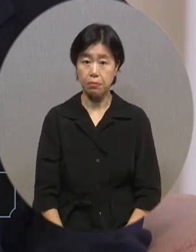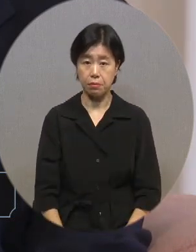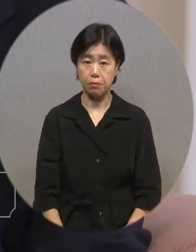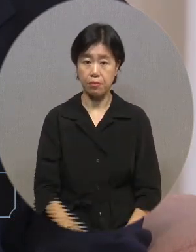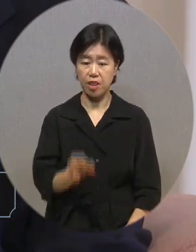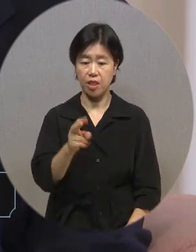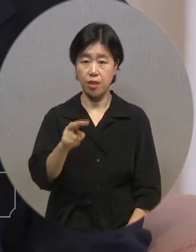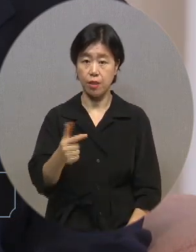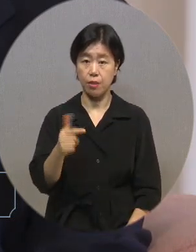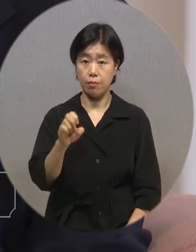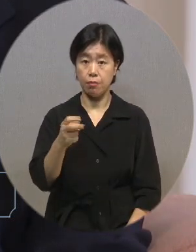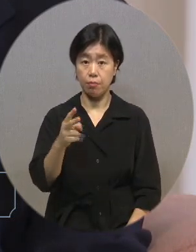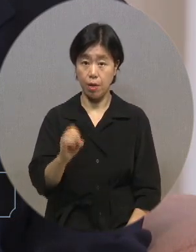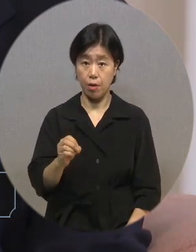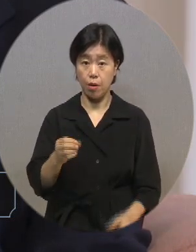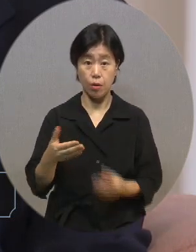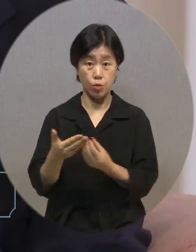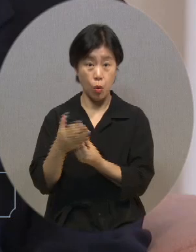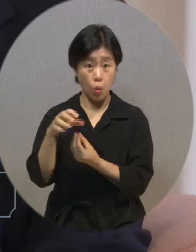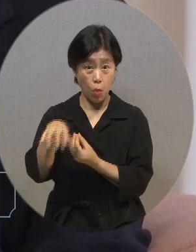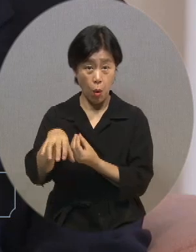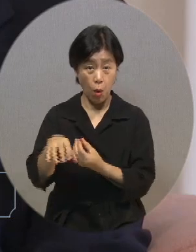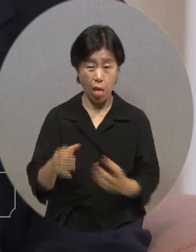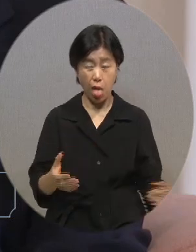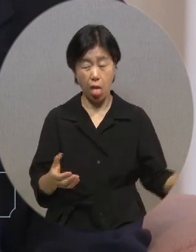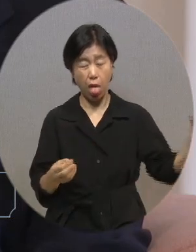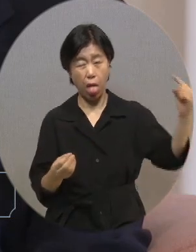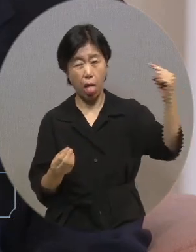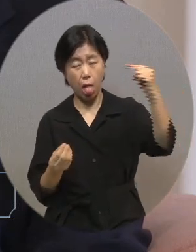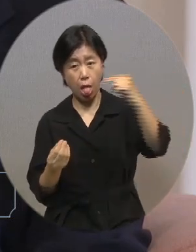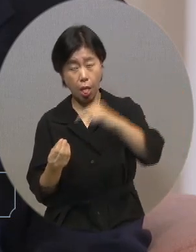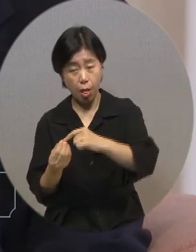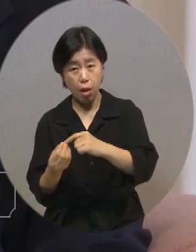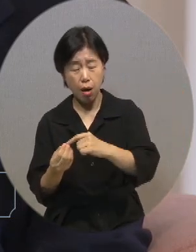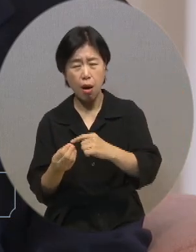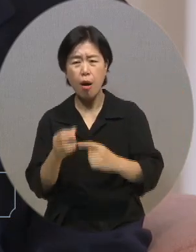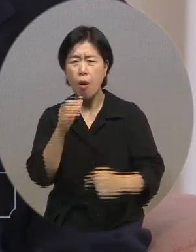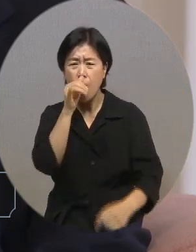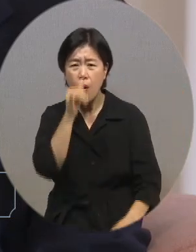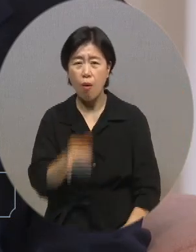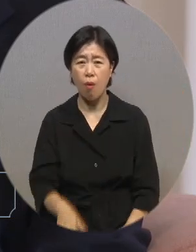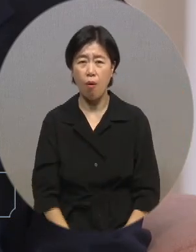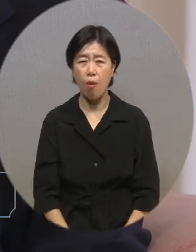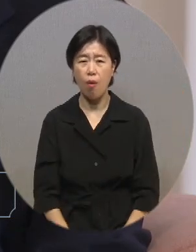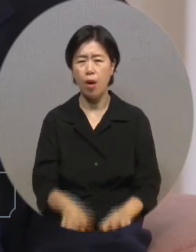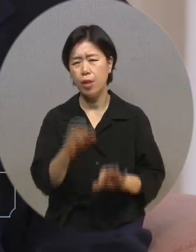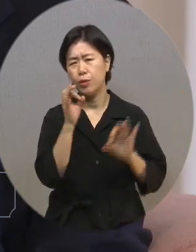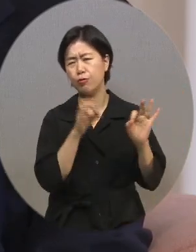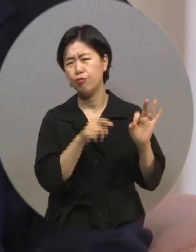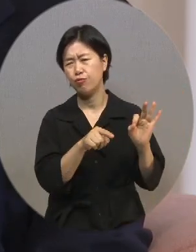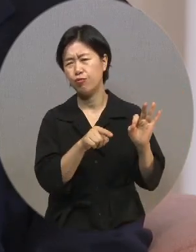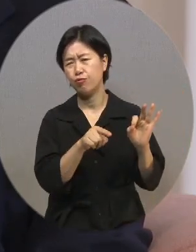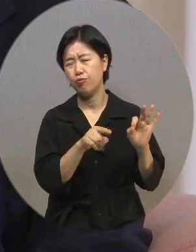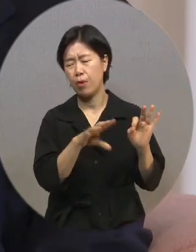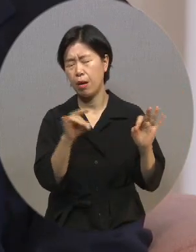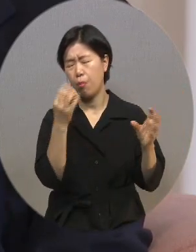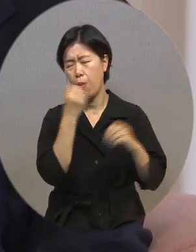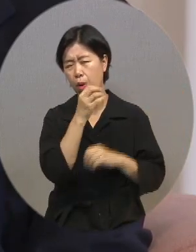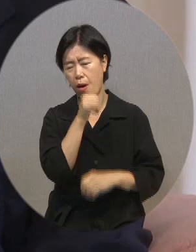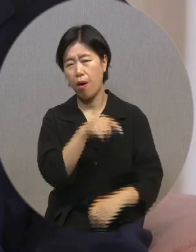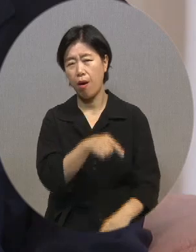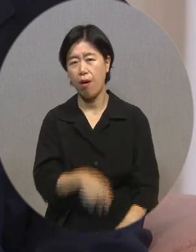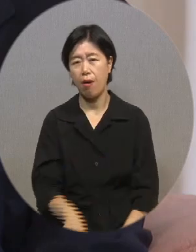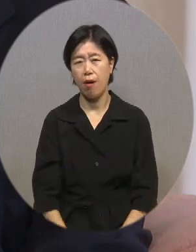연평도에다 로켓을 갖다 쏜다든지 이런 것들을 할 수가 있거든요. 그래서 그거는 주로